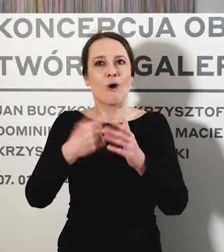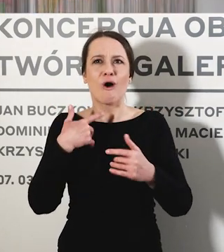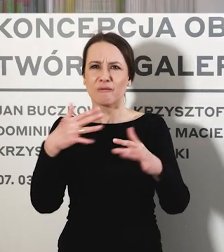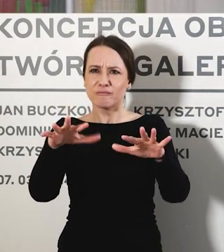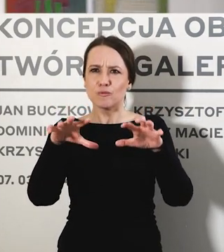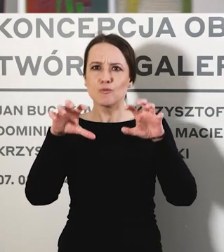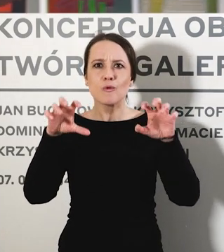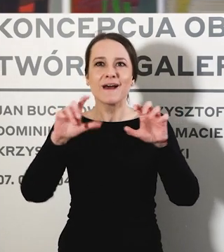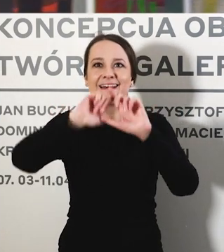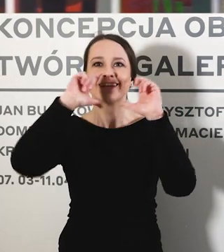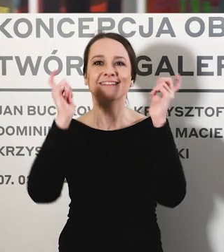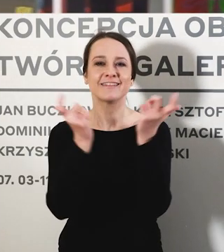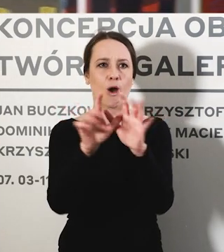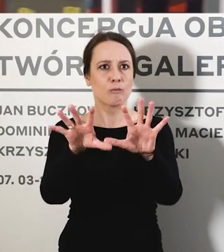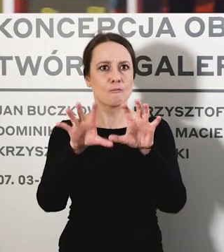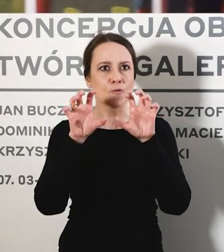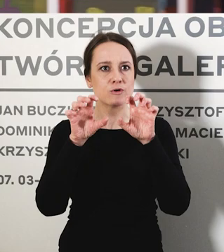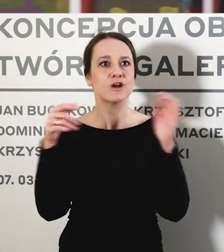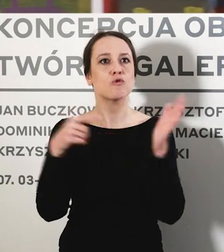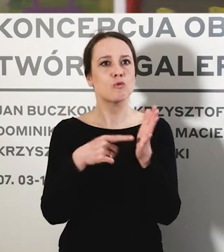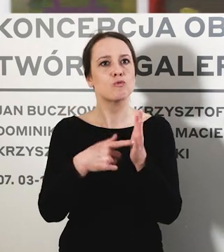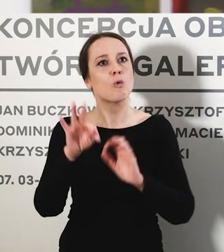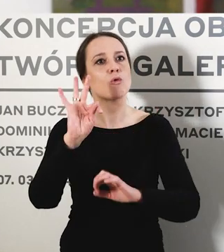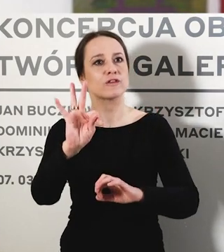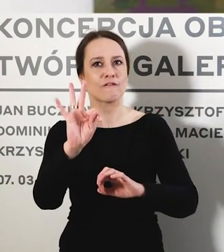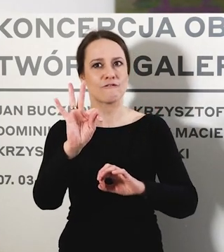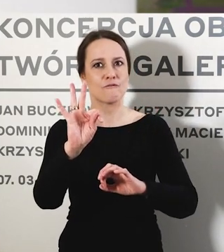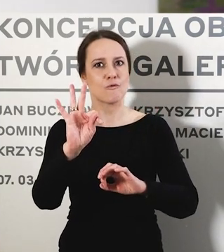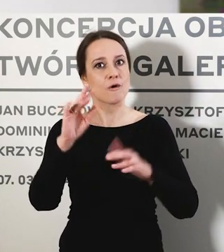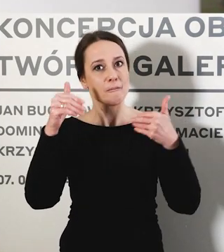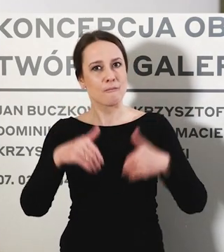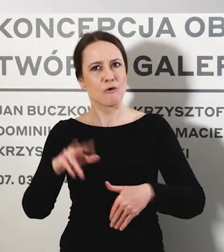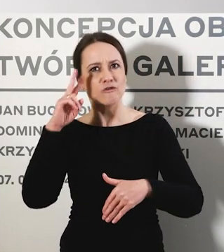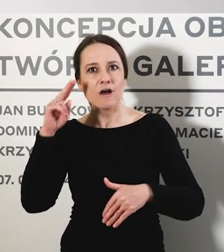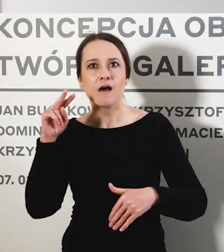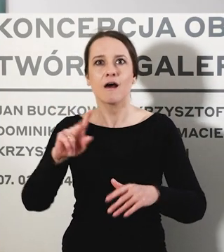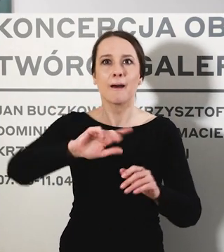całość która zaczyna żyć własnym cancun widzialności